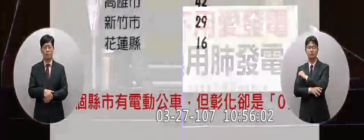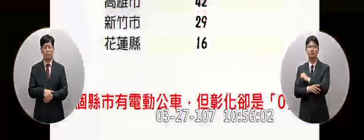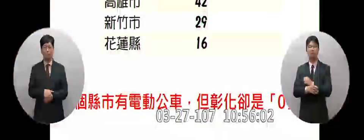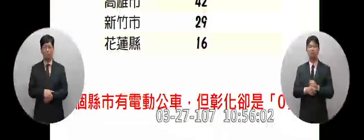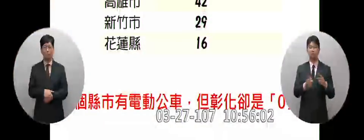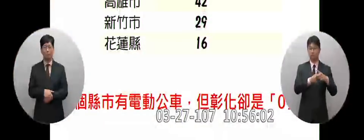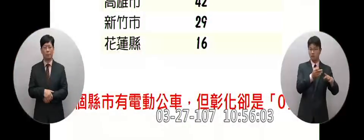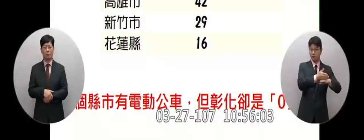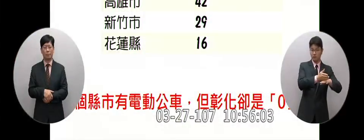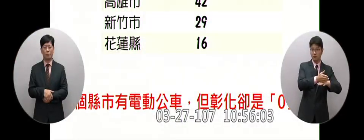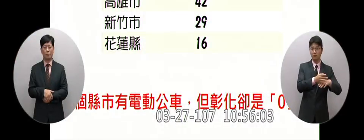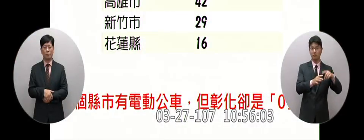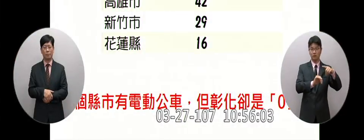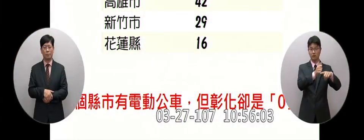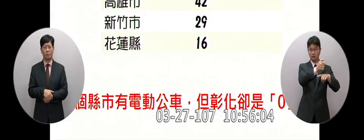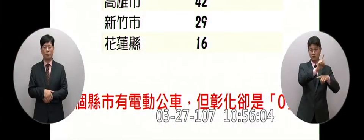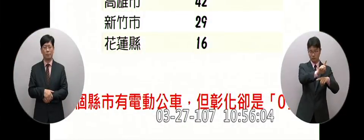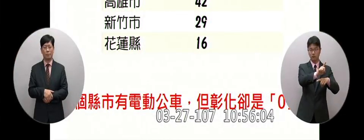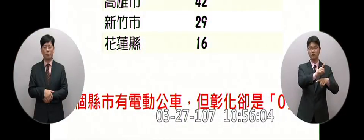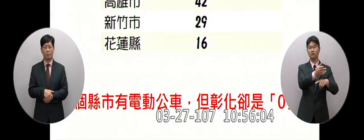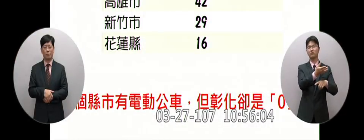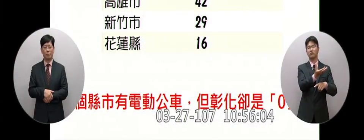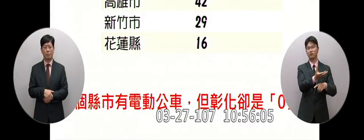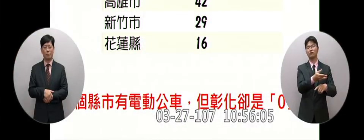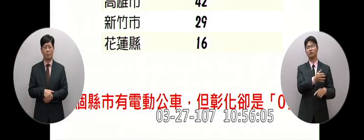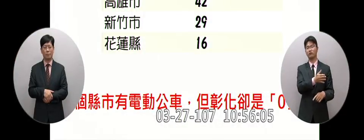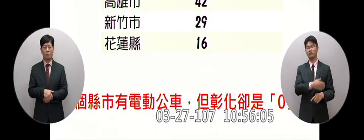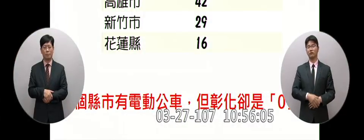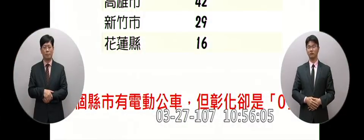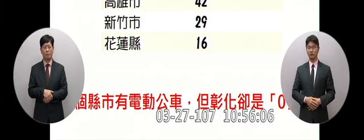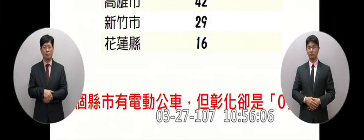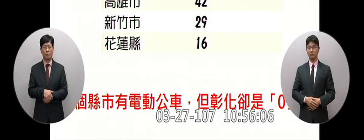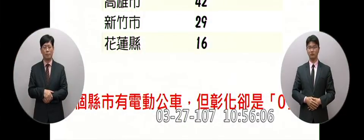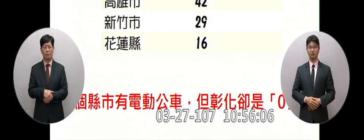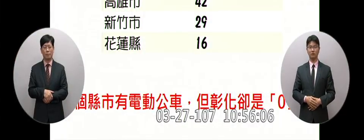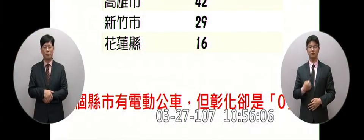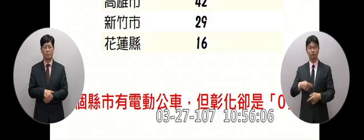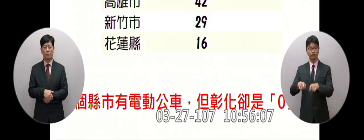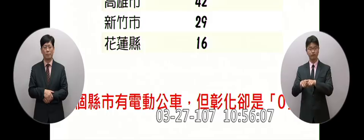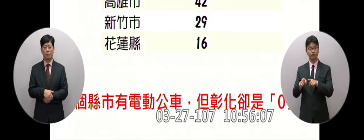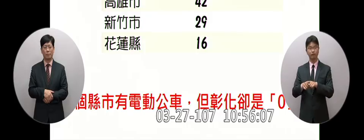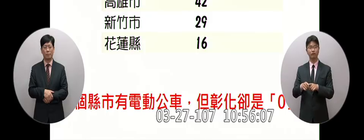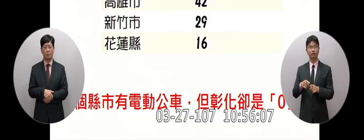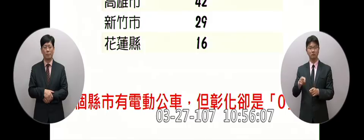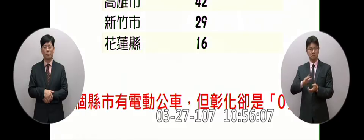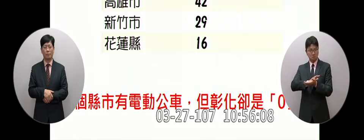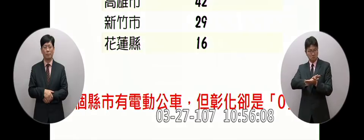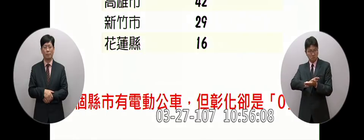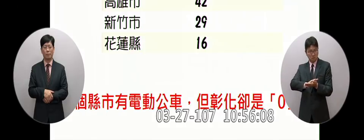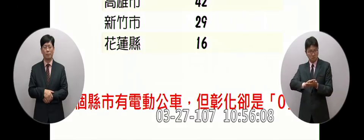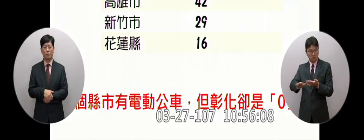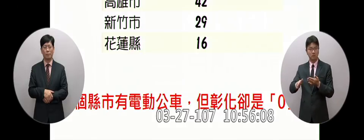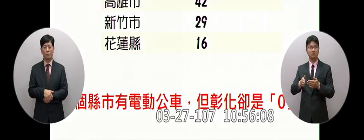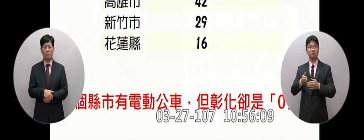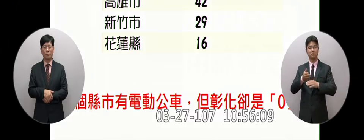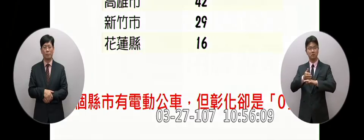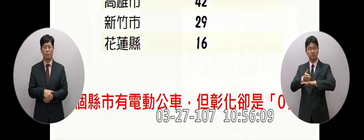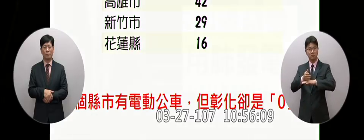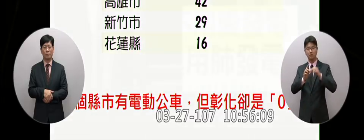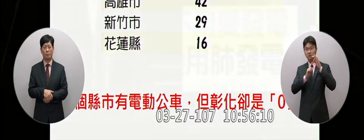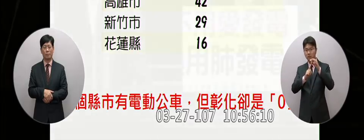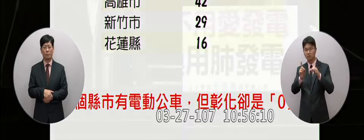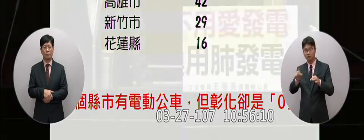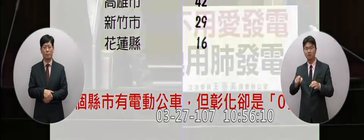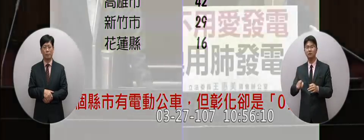小客车大概占了51%左右，哈。那一般来讲的话，我们呢 这个洁净的大众运输是最重要